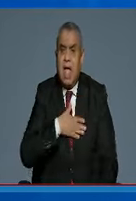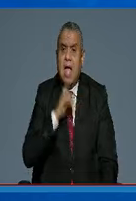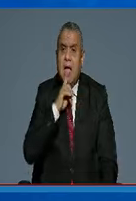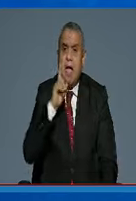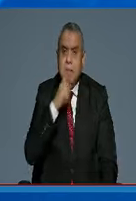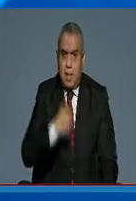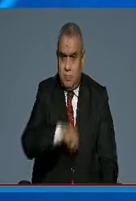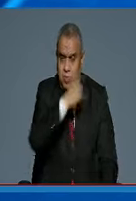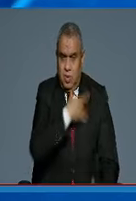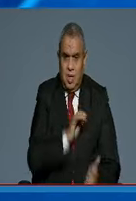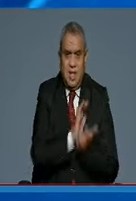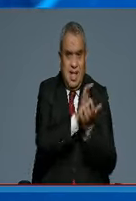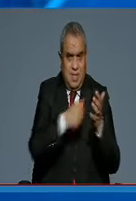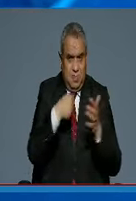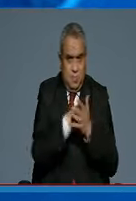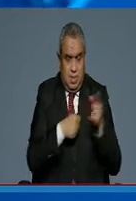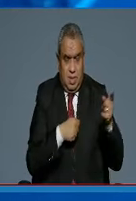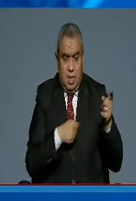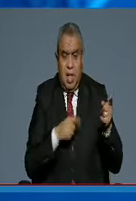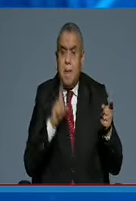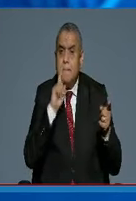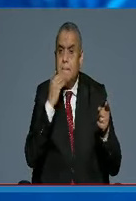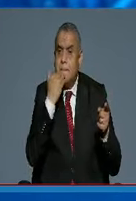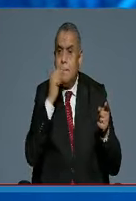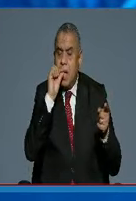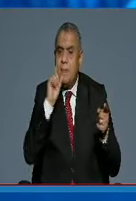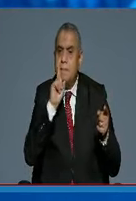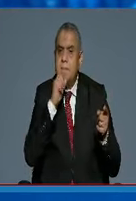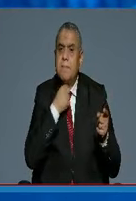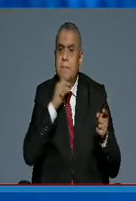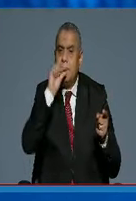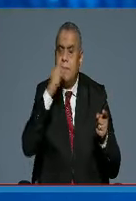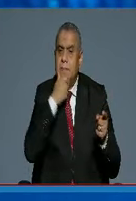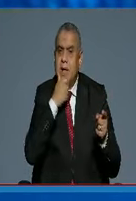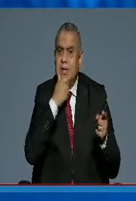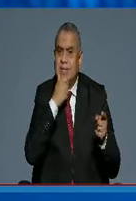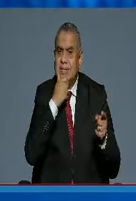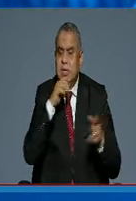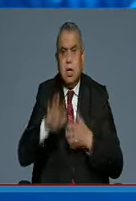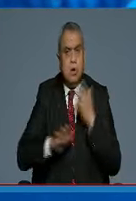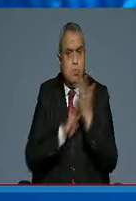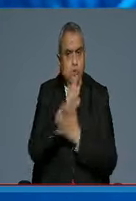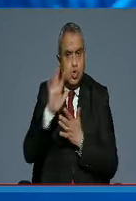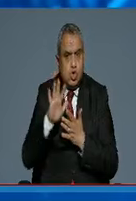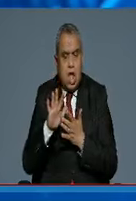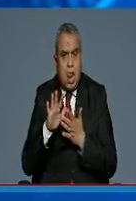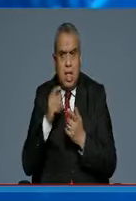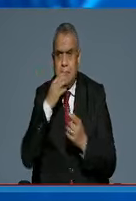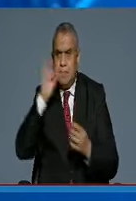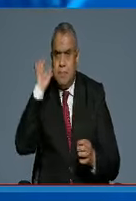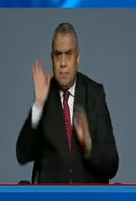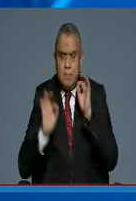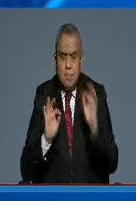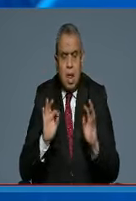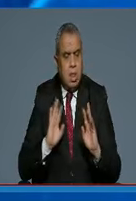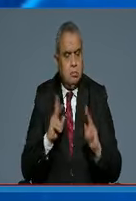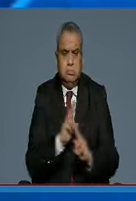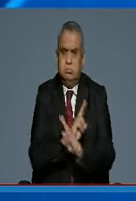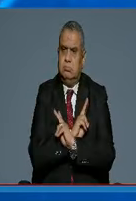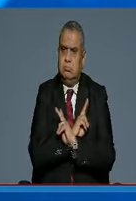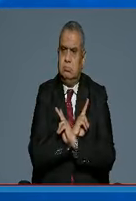المباراه بس محمد مجدي قفشه لا عمره عمل ازمه ولا مشكله ولا